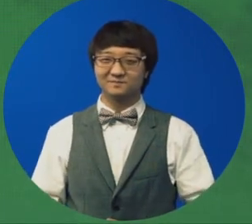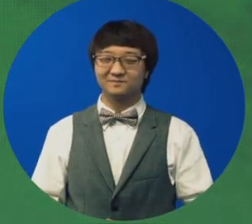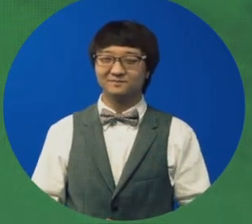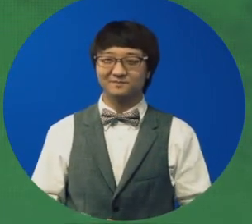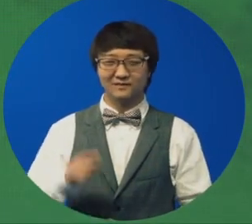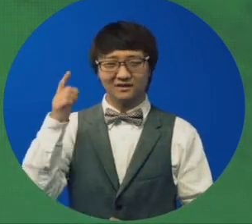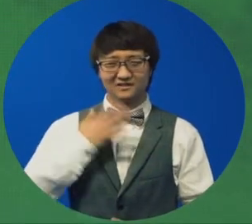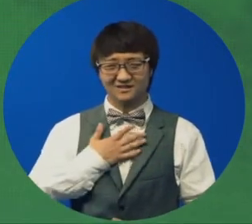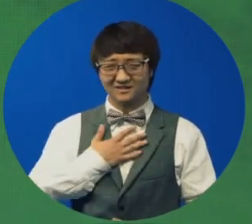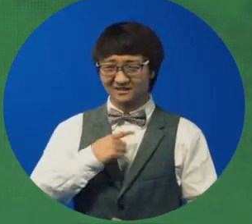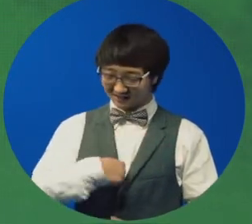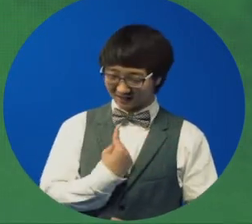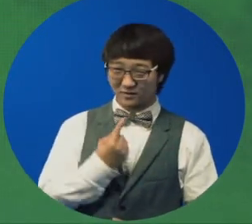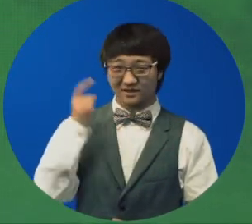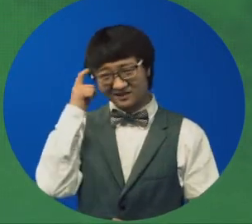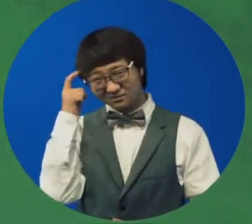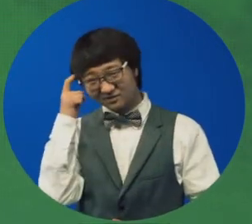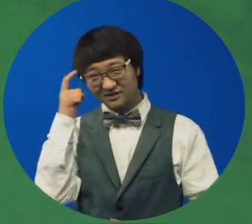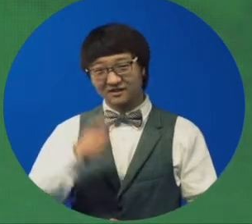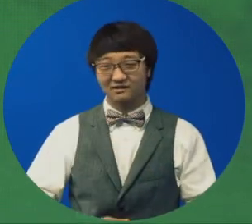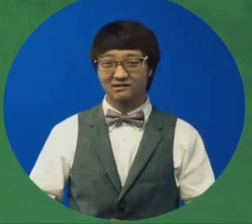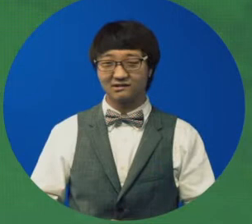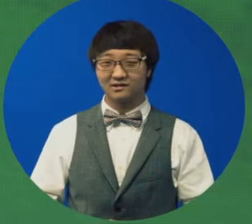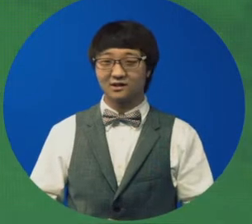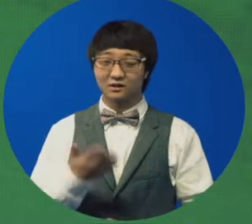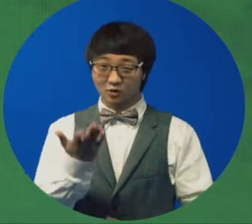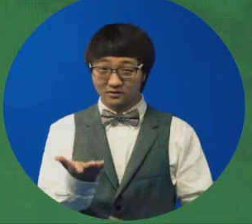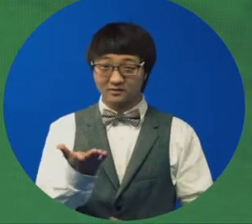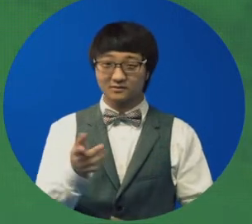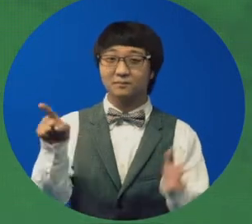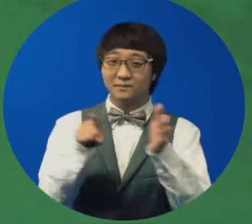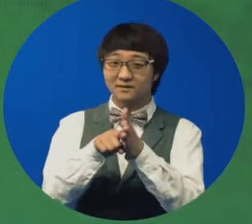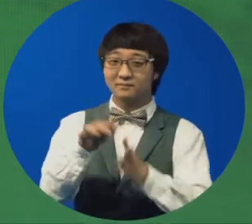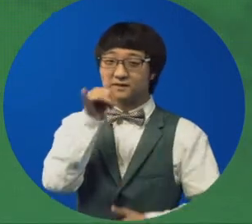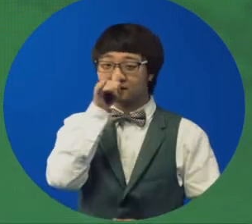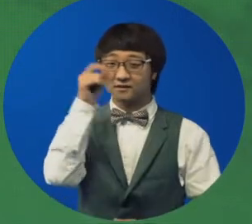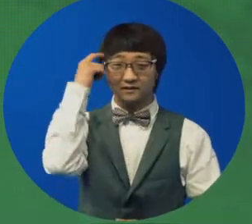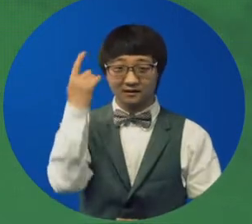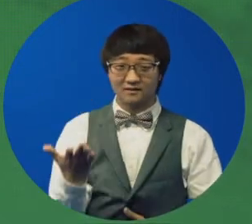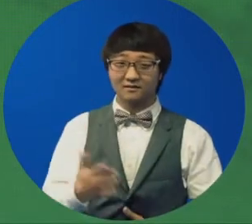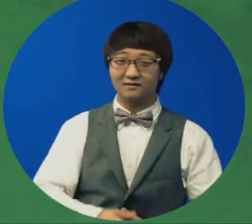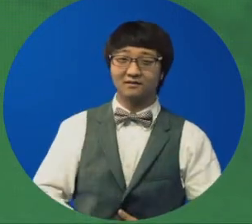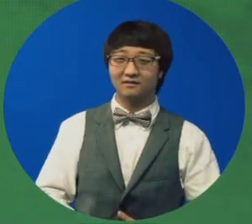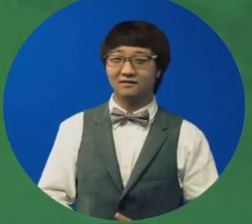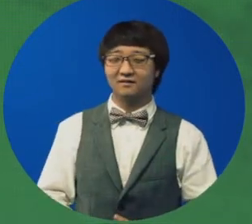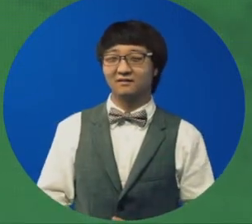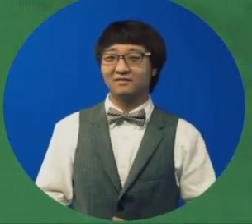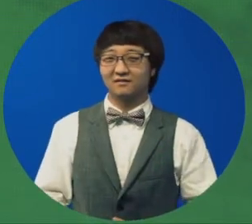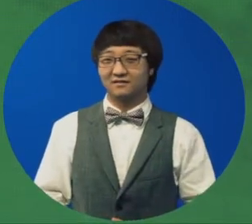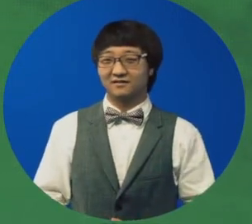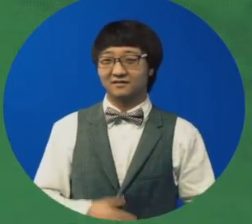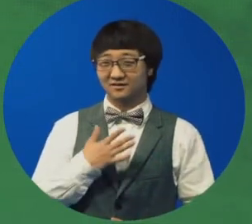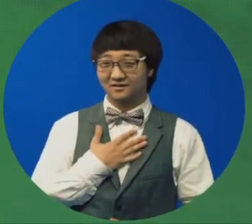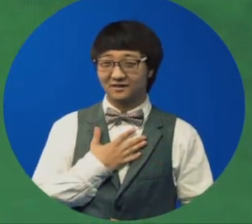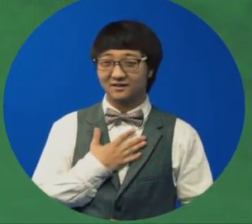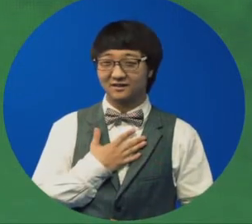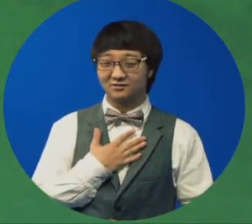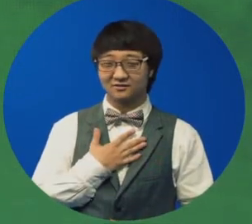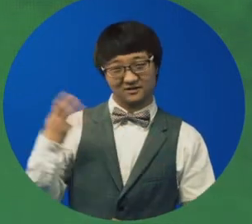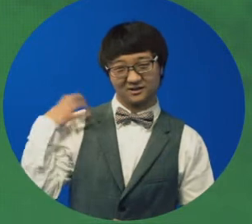물음을 던졌습니다. 너는 믿음이 있는가? 믿음이 있는가? 저에게 주어졌던